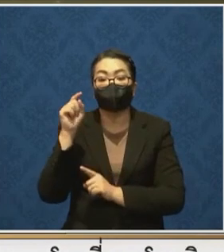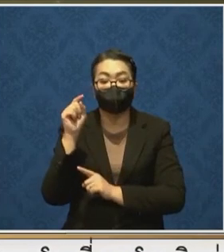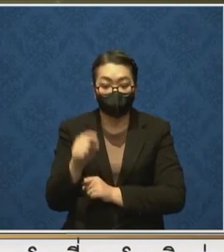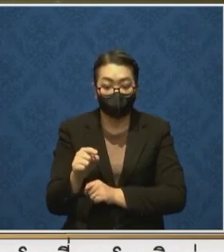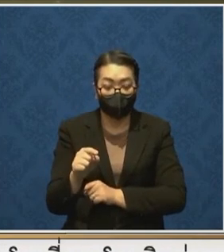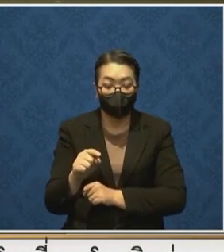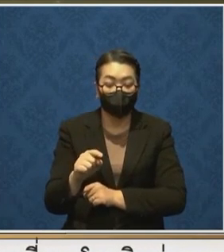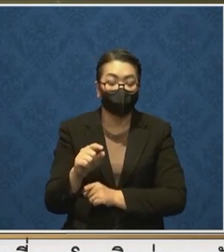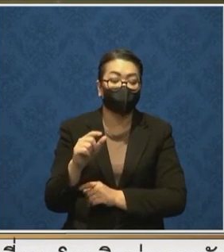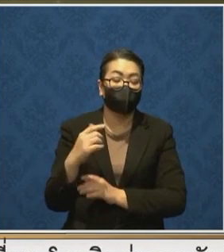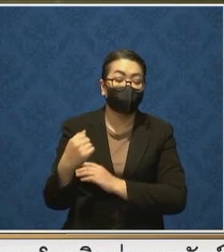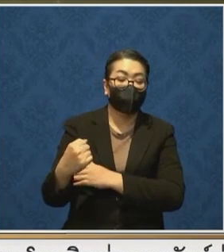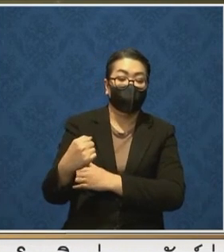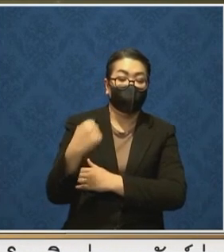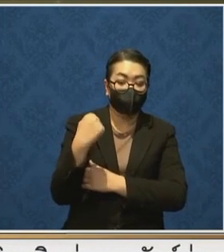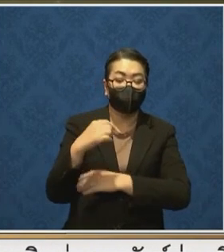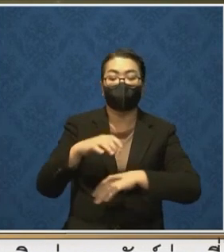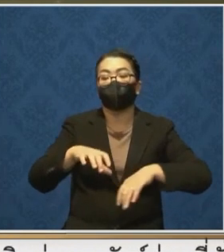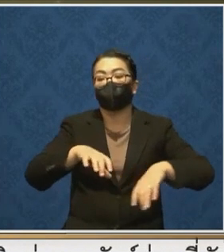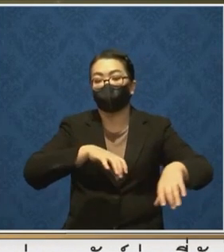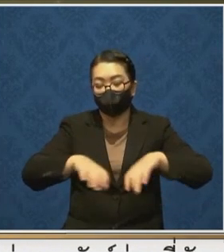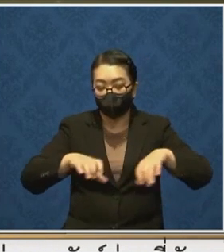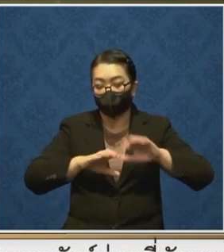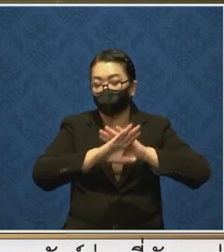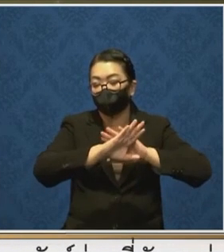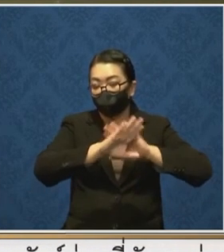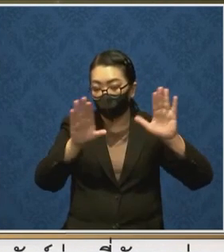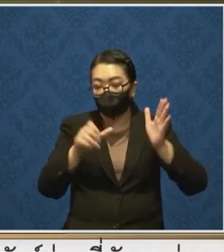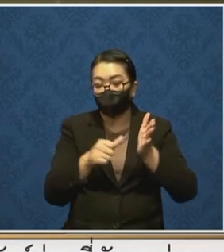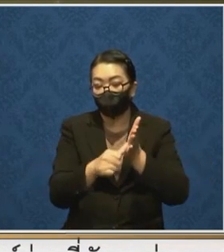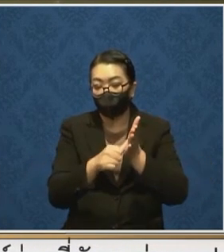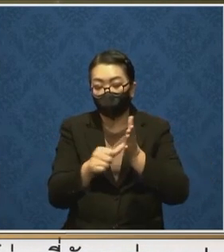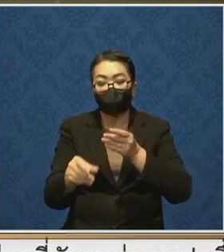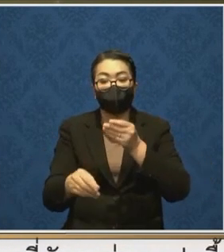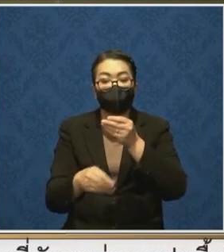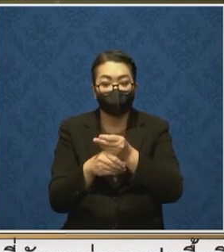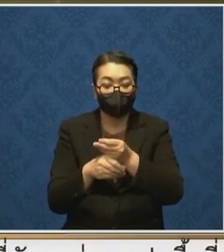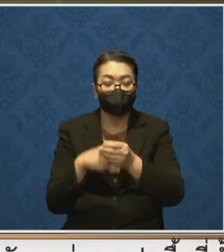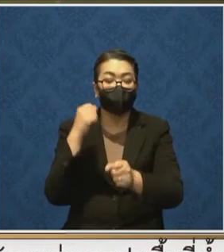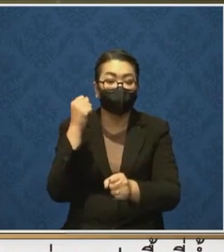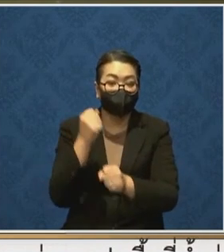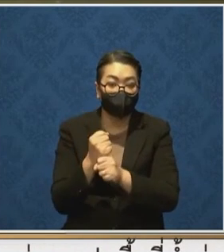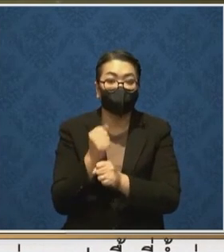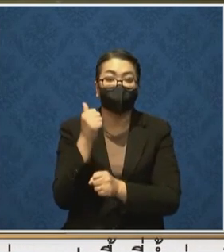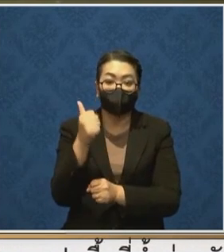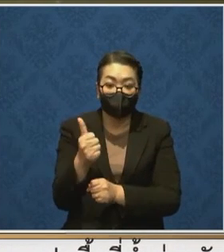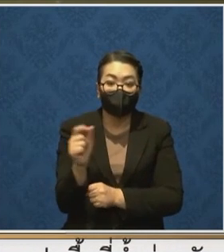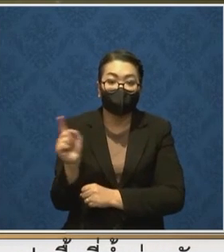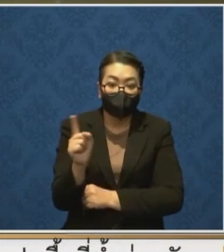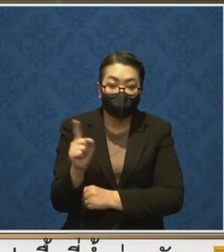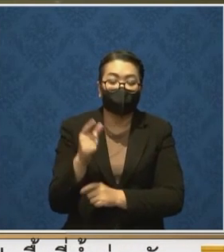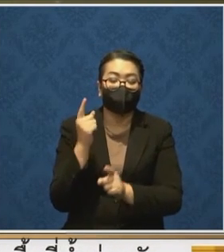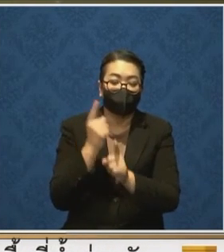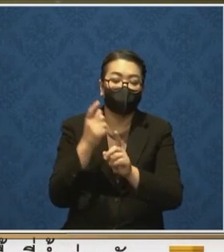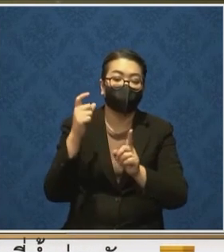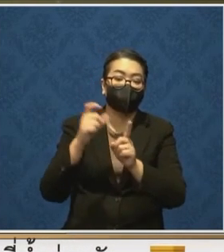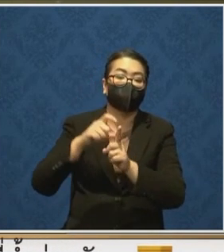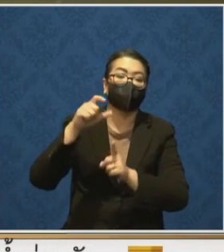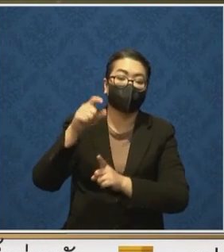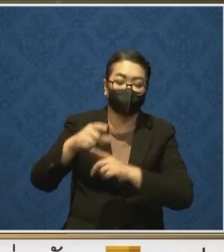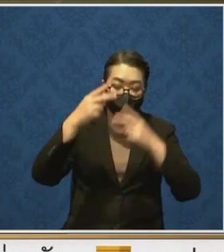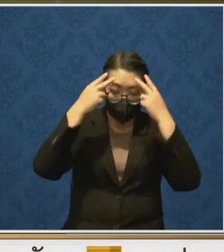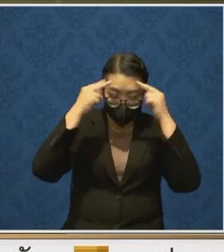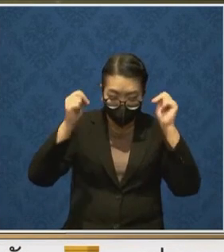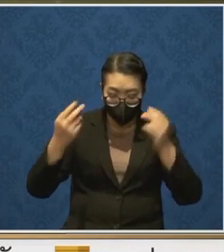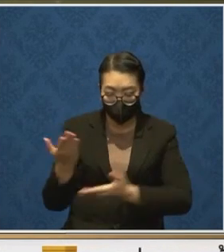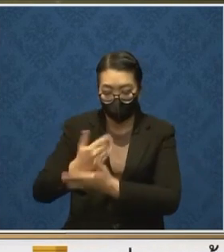็การใช้อำนาจทางบริหารการยกเลิกหรอแ้ไขเพ่มเติมให้กระธรรมโดยคำสั่งนายกรัมนตรีหรือมะต